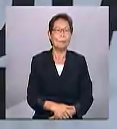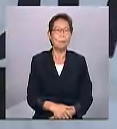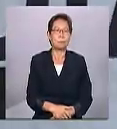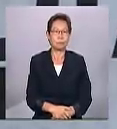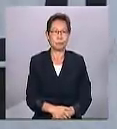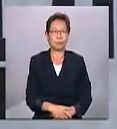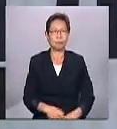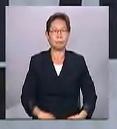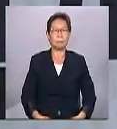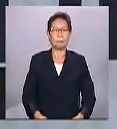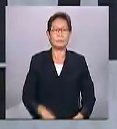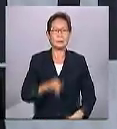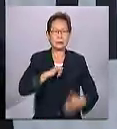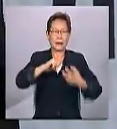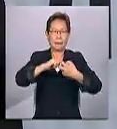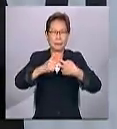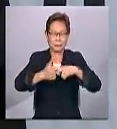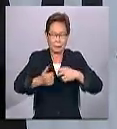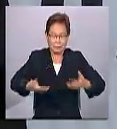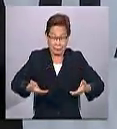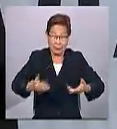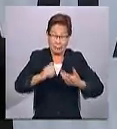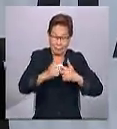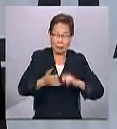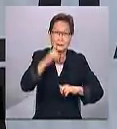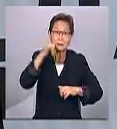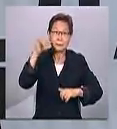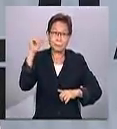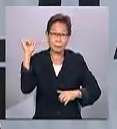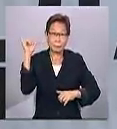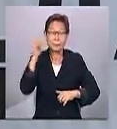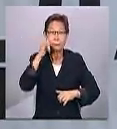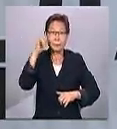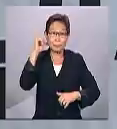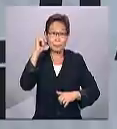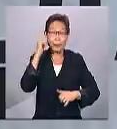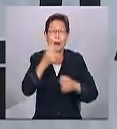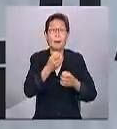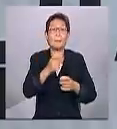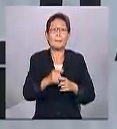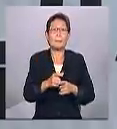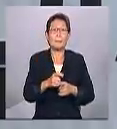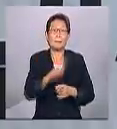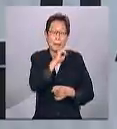Datuk, saya ada dua soalan di sini ya. Semalam Menteri Kanan dah bagi tahu yang semua